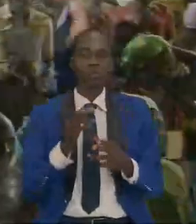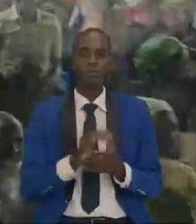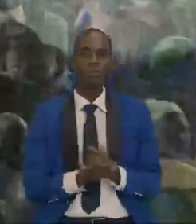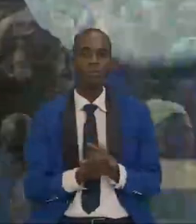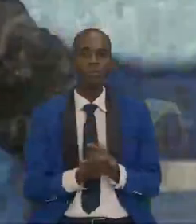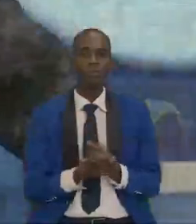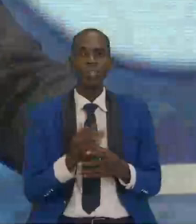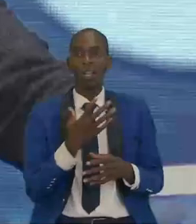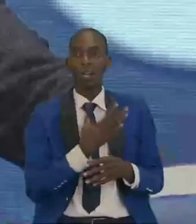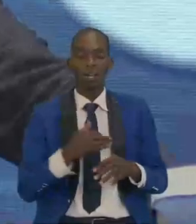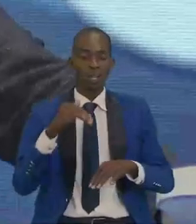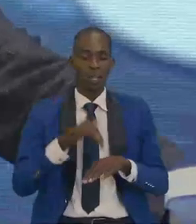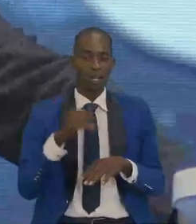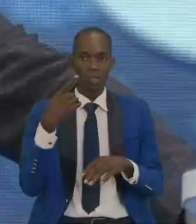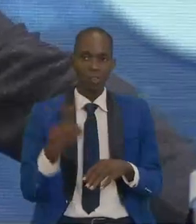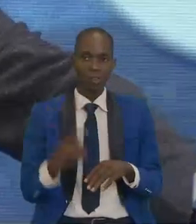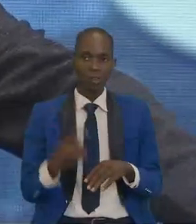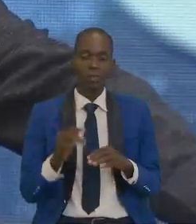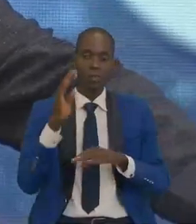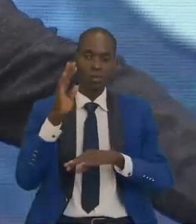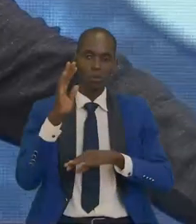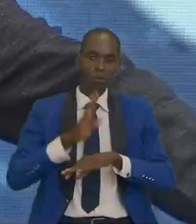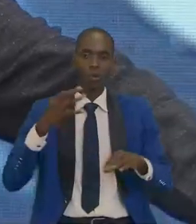La délivrance vous parviendra.